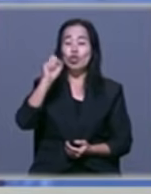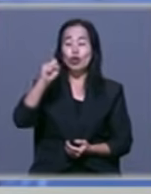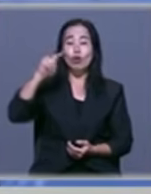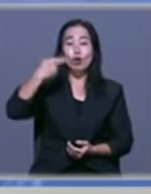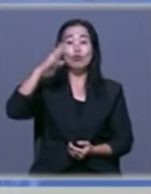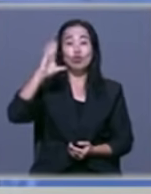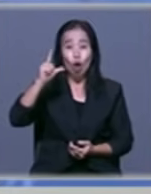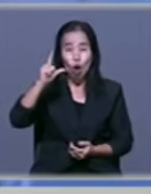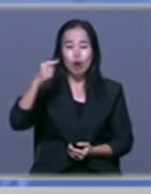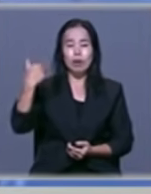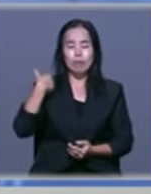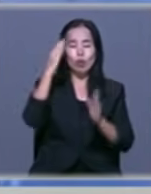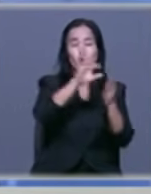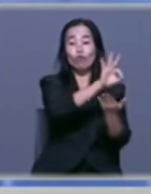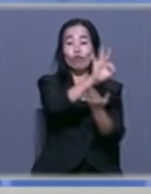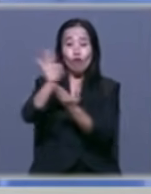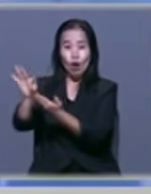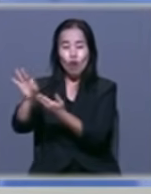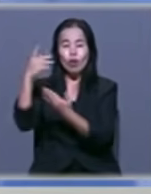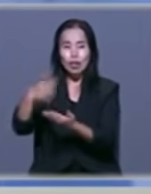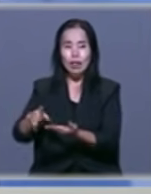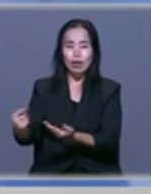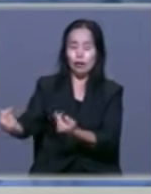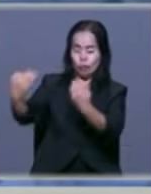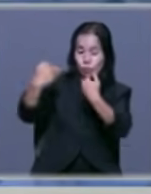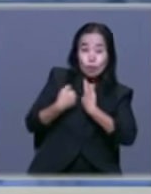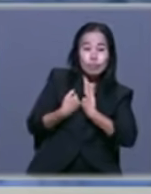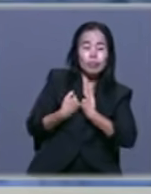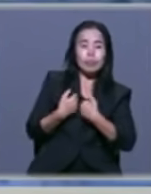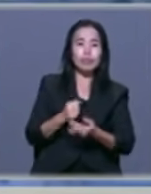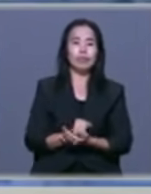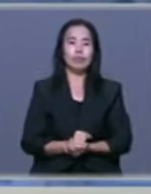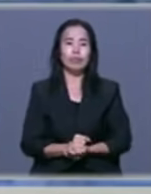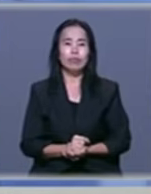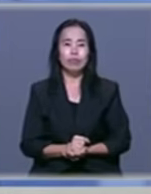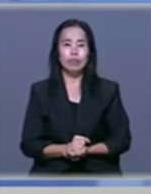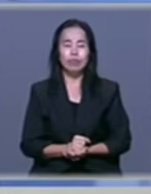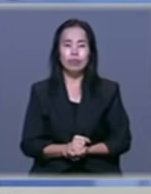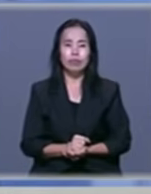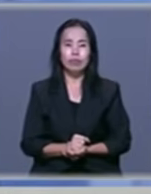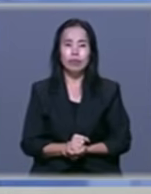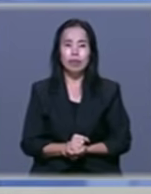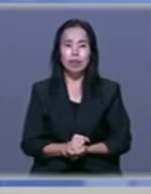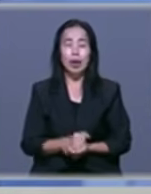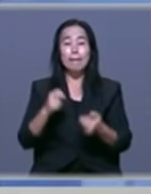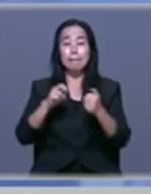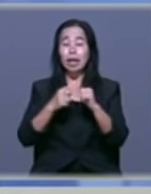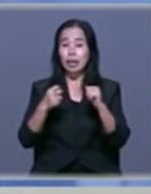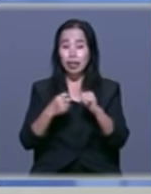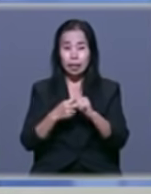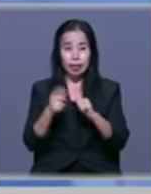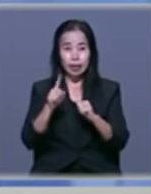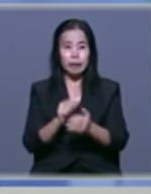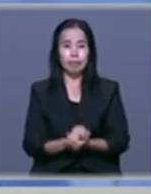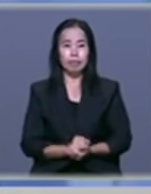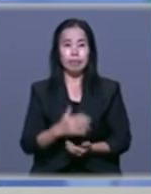วก็มาคล้ายๆกับว่ามาชี้ว่าเราผิดแต่ละครั้งเนี่ยมันเกิดปัญหาตรงที่ว่าอย่างที่ผ